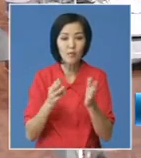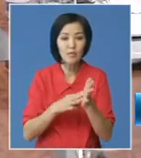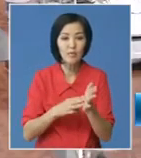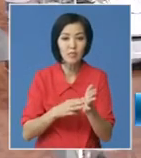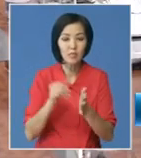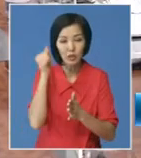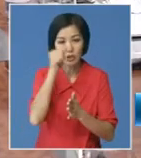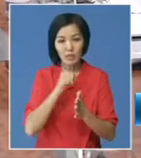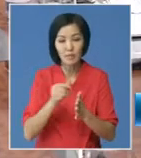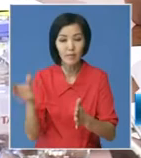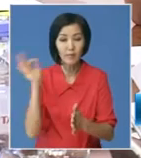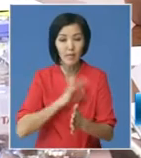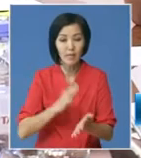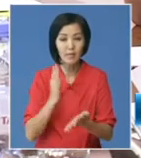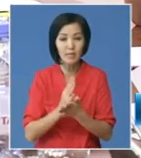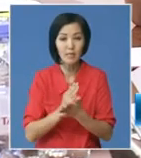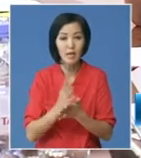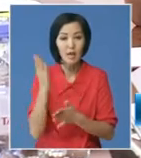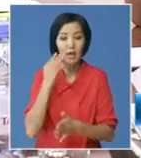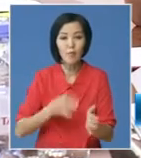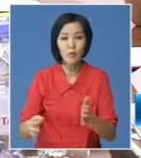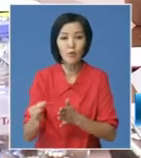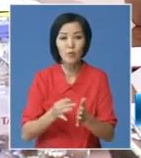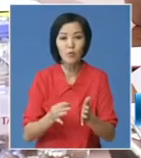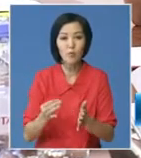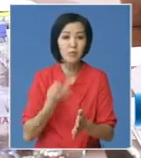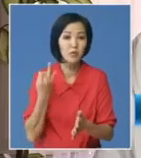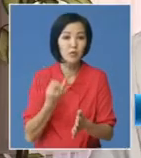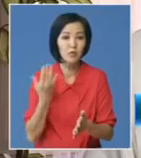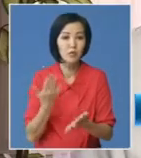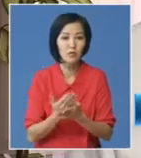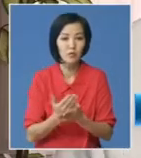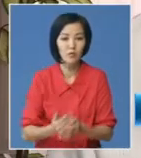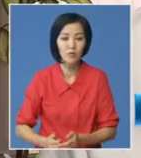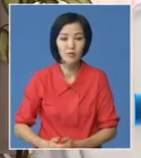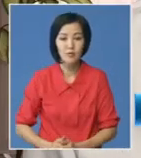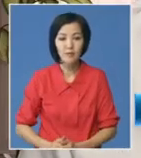елімізде қолданысқа енеді. Алғашқылардың бірі боп Алматы облысында қызығушылық танытып отыр.